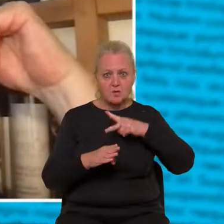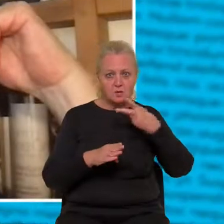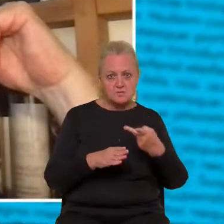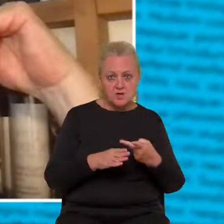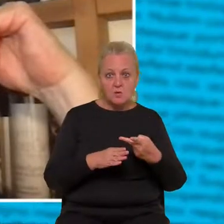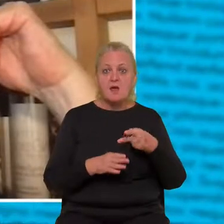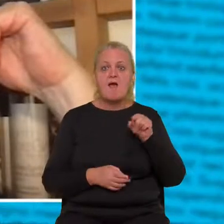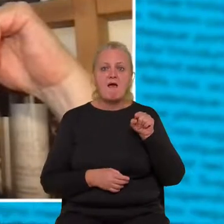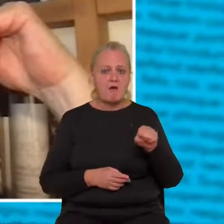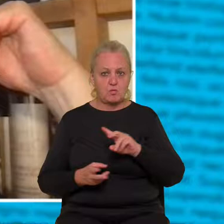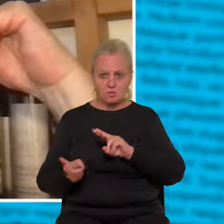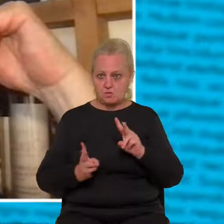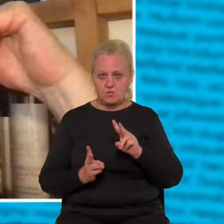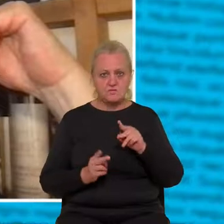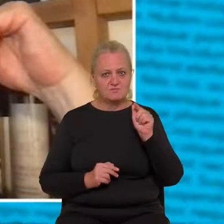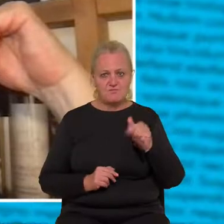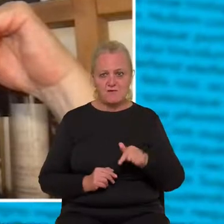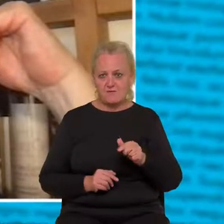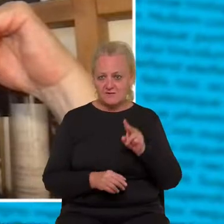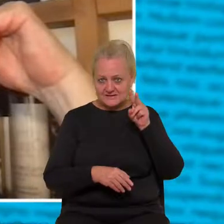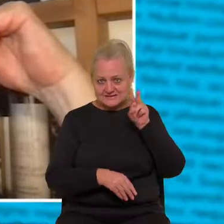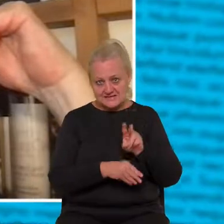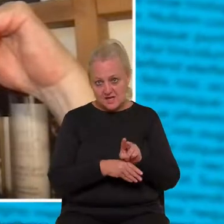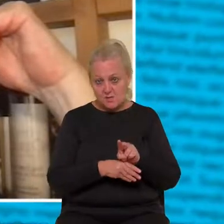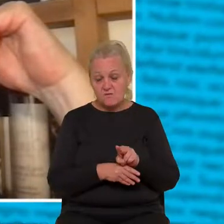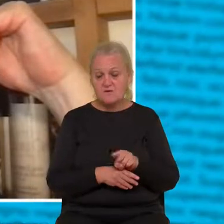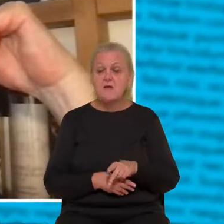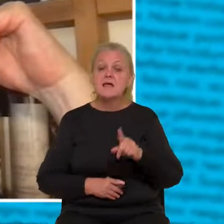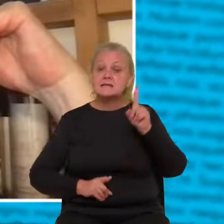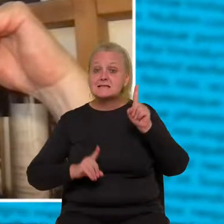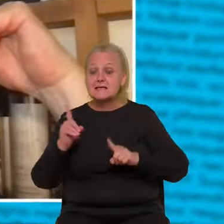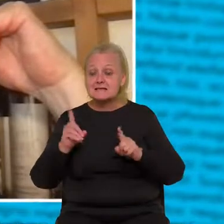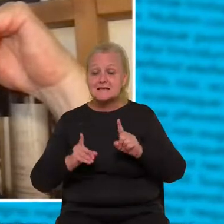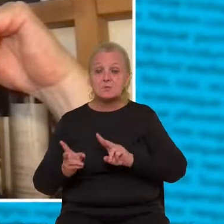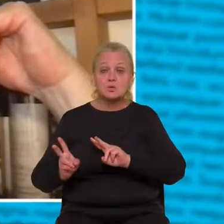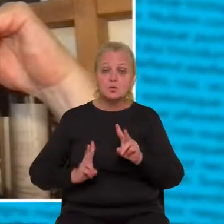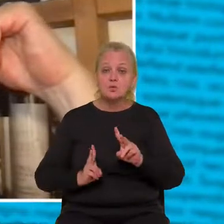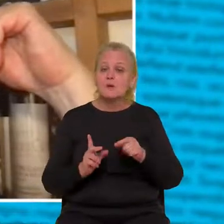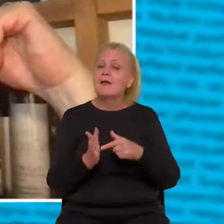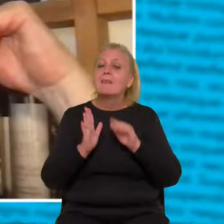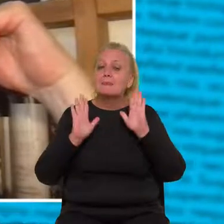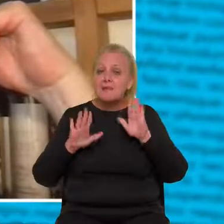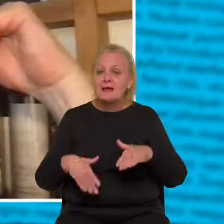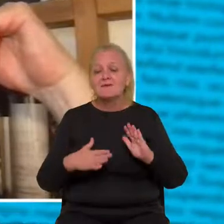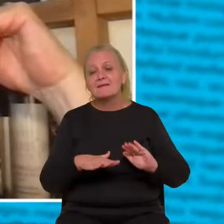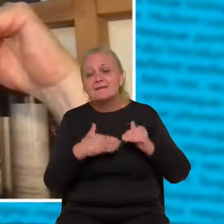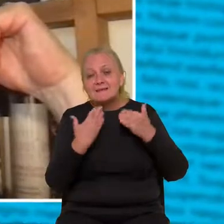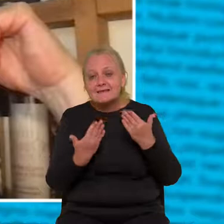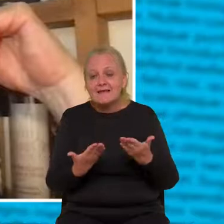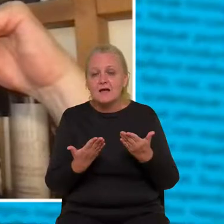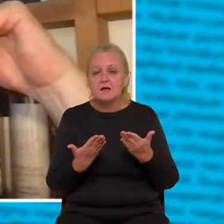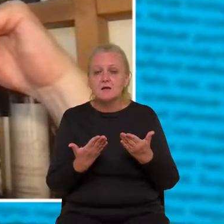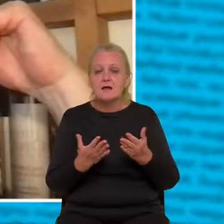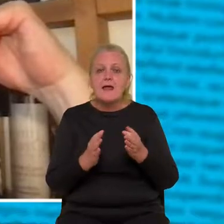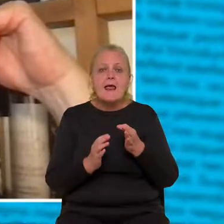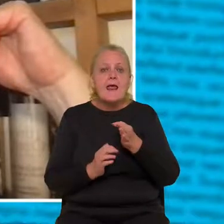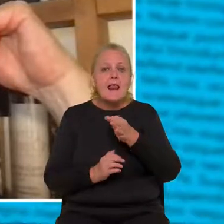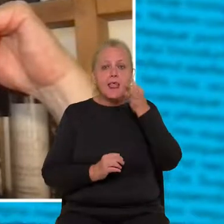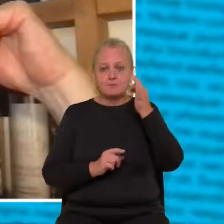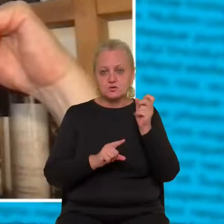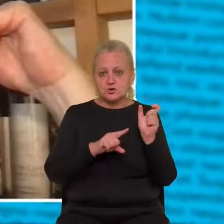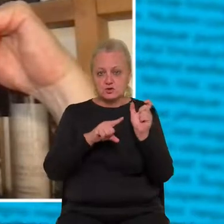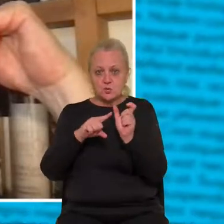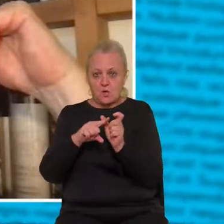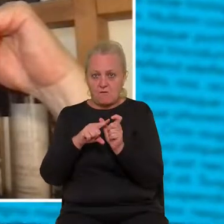tłumaczowi. I czasem jest tak, że tłumacz nawet poddaje właściwsze słowo do zdania.